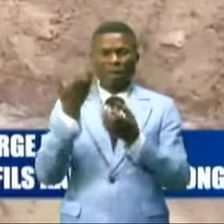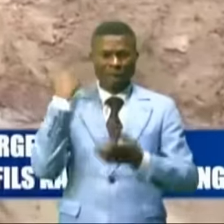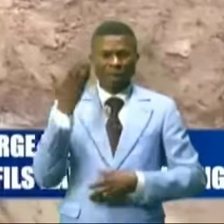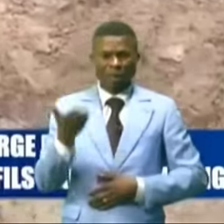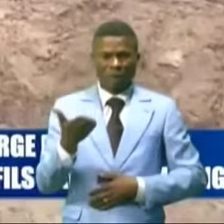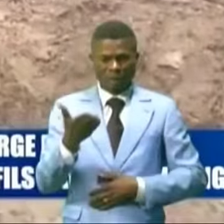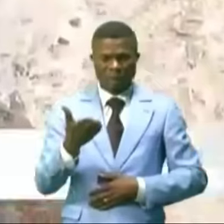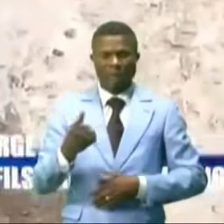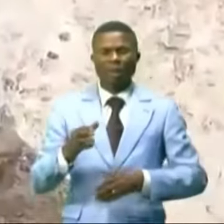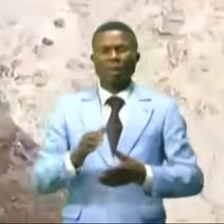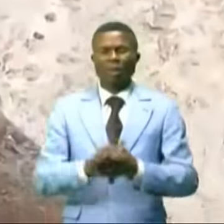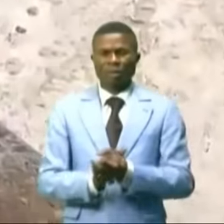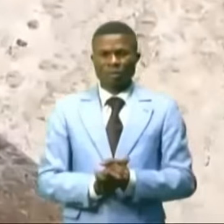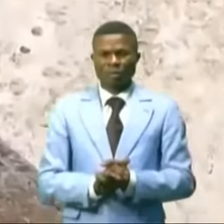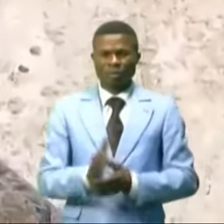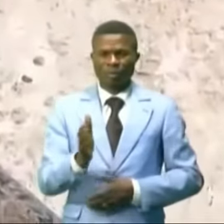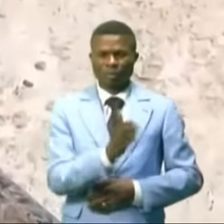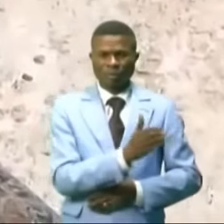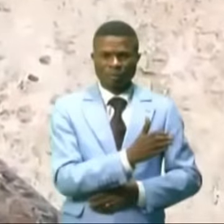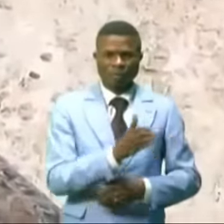des particuliers.